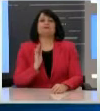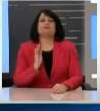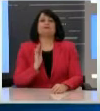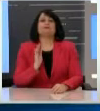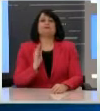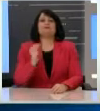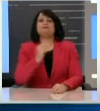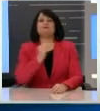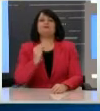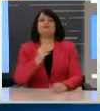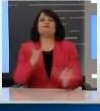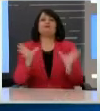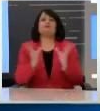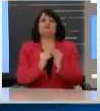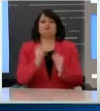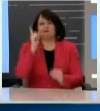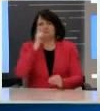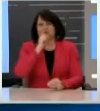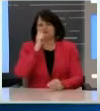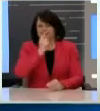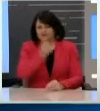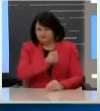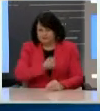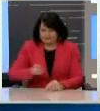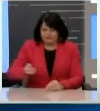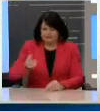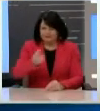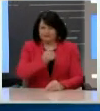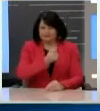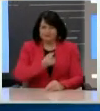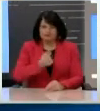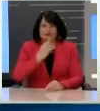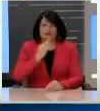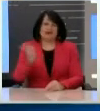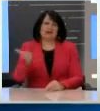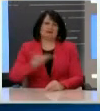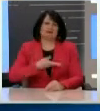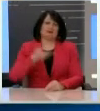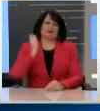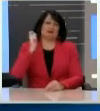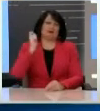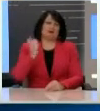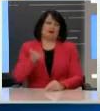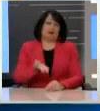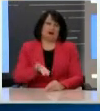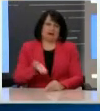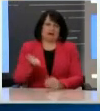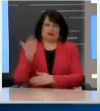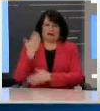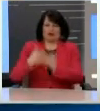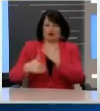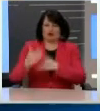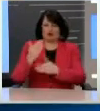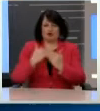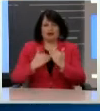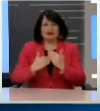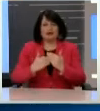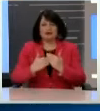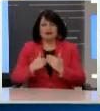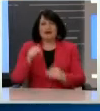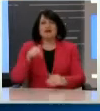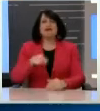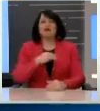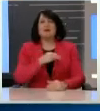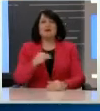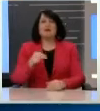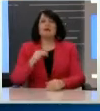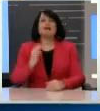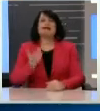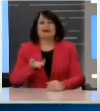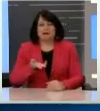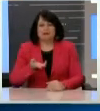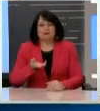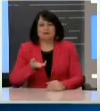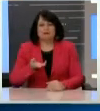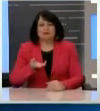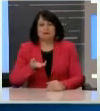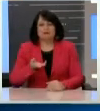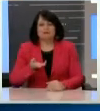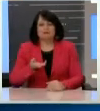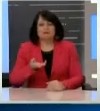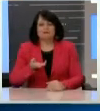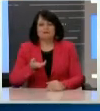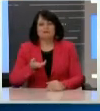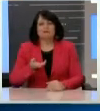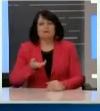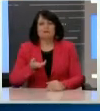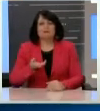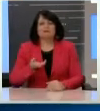το θέμα των fake news που έχει πληγώσει πολύ την πολιτική ζωή του τόπου τα τελευταία χρόνια είναι μια υπόθεση η